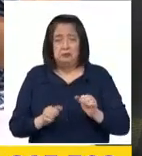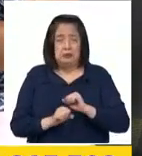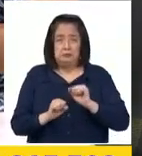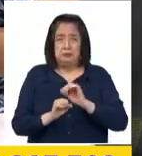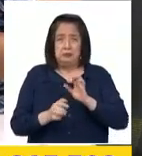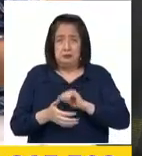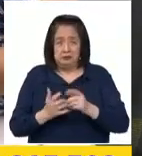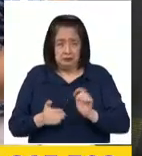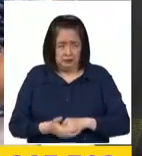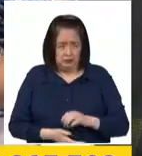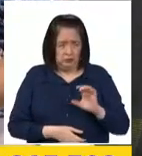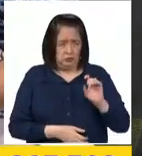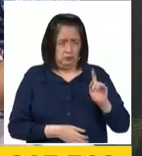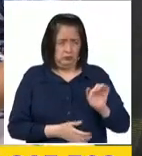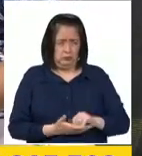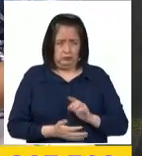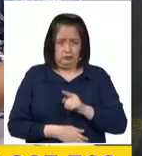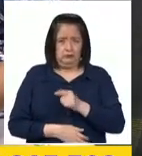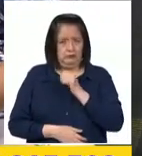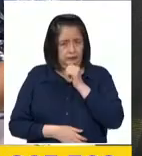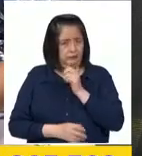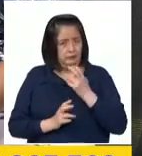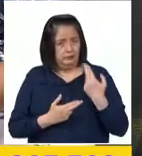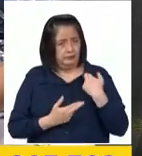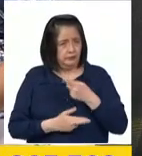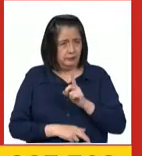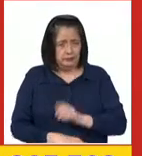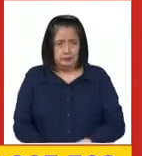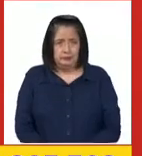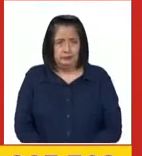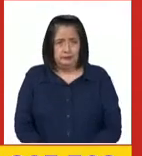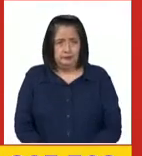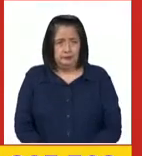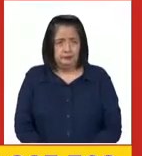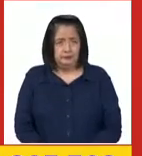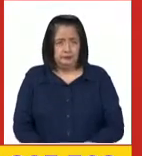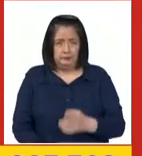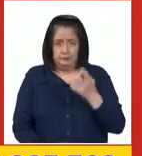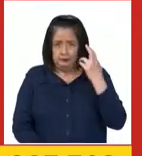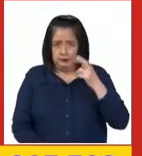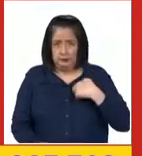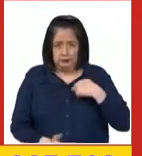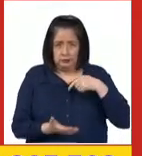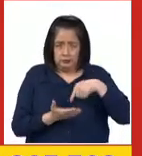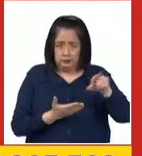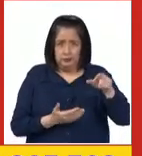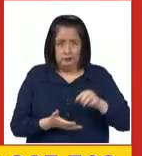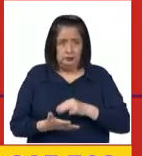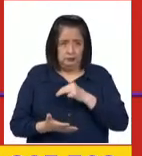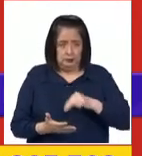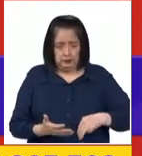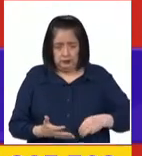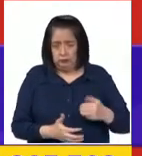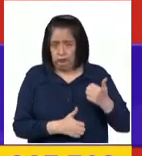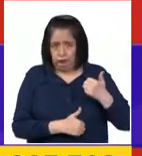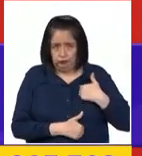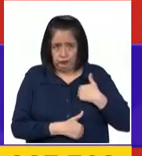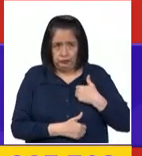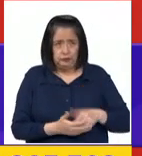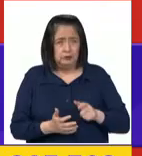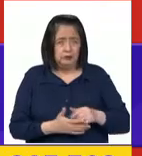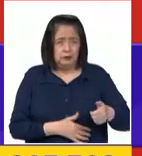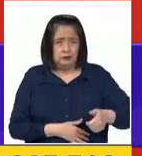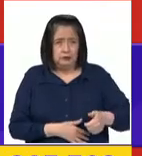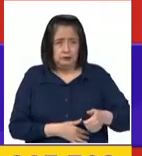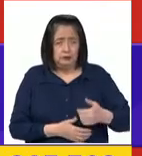OTAN calificaron el anuncio como irresponsable. Перевести силы сдерживания российской армии